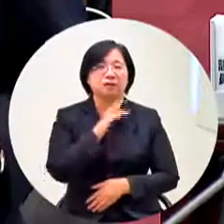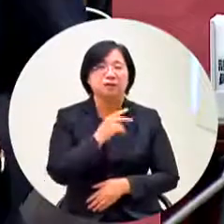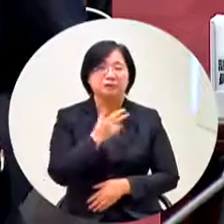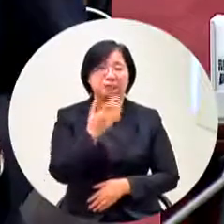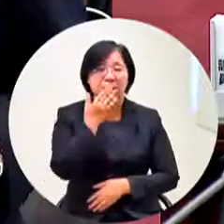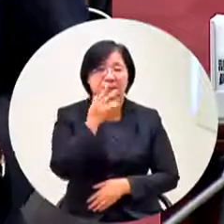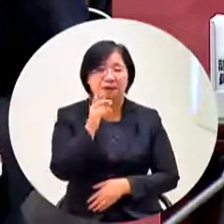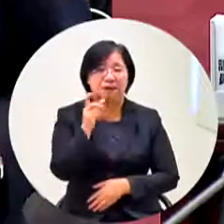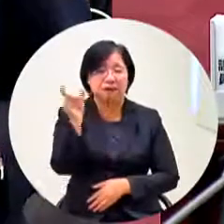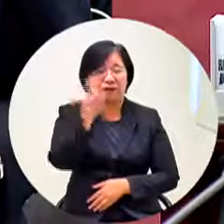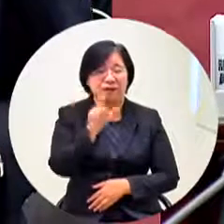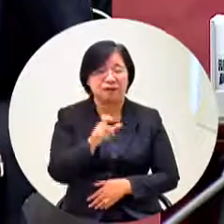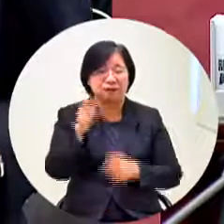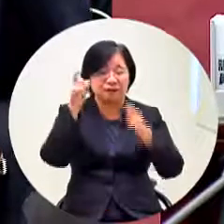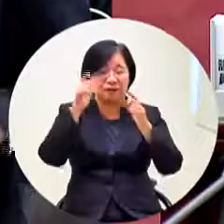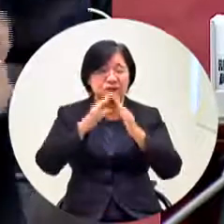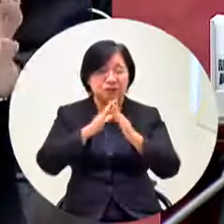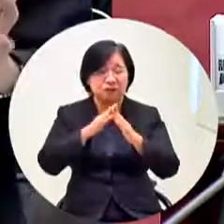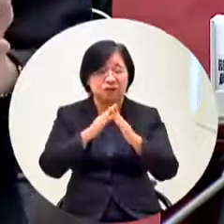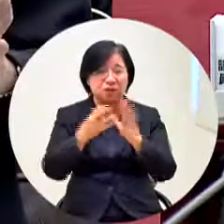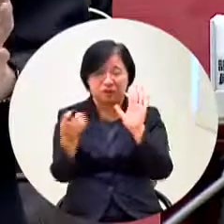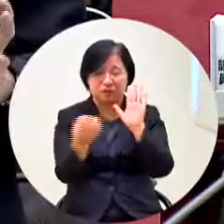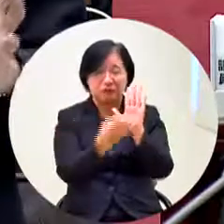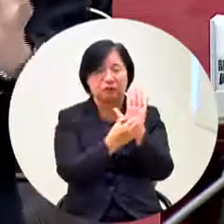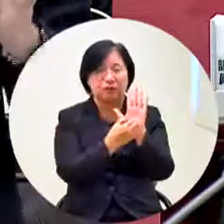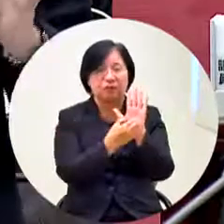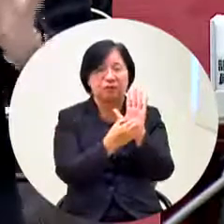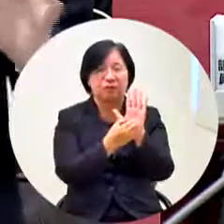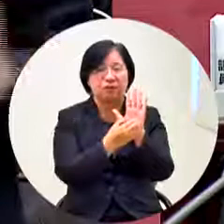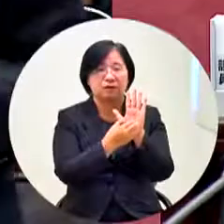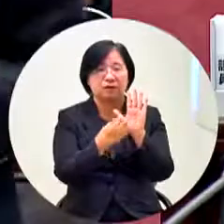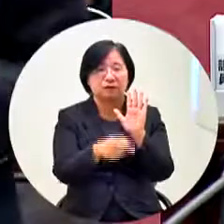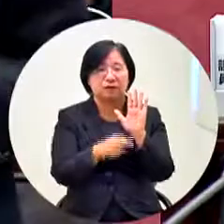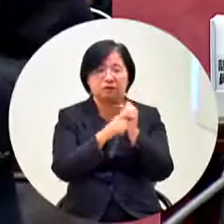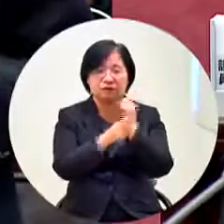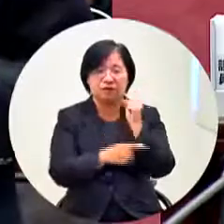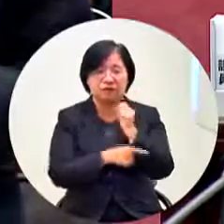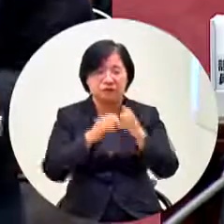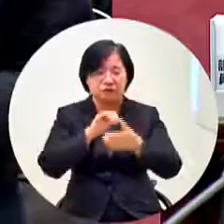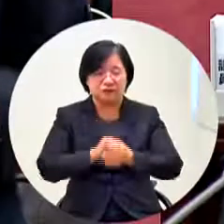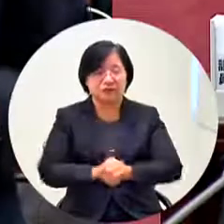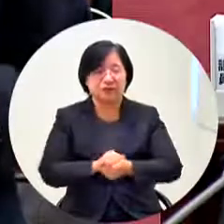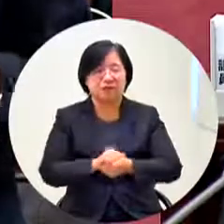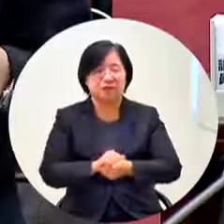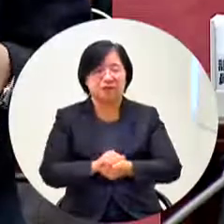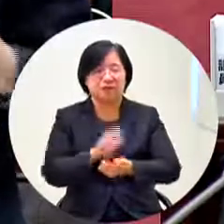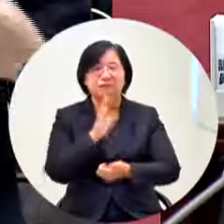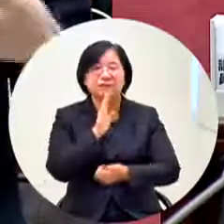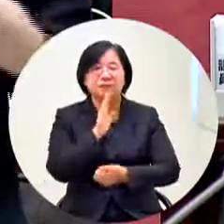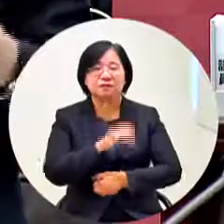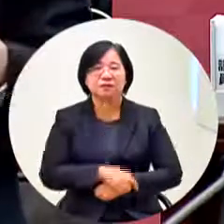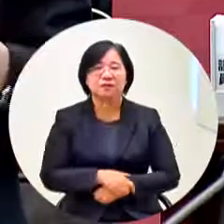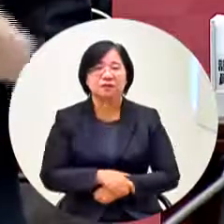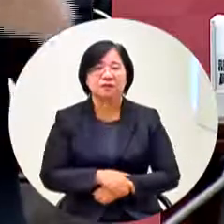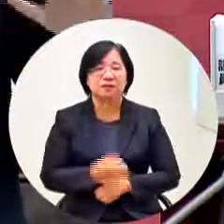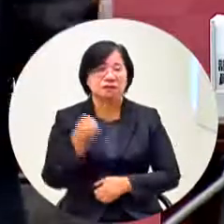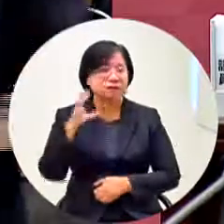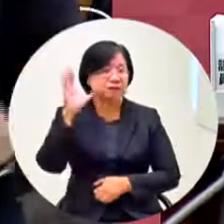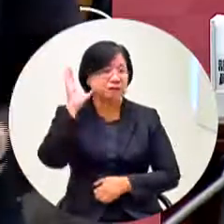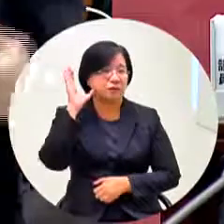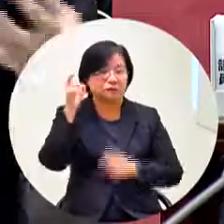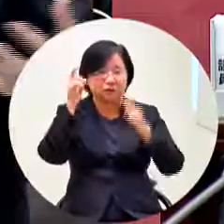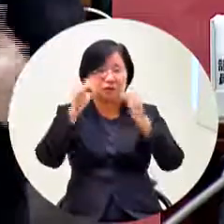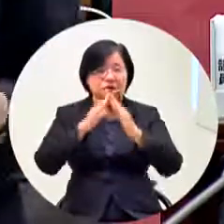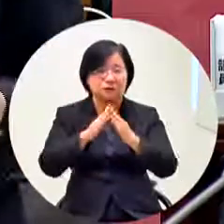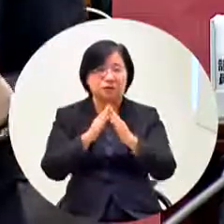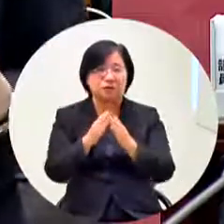雄市的市徽，它经过它有一定的法定的地位。那么新闻局身为高雄市政府的化妆